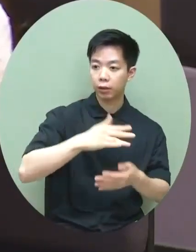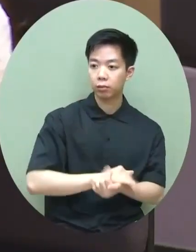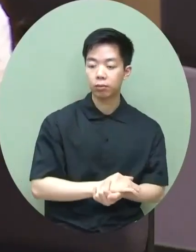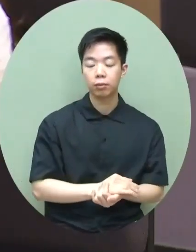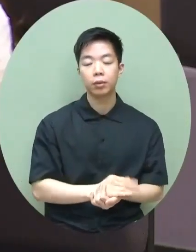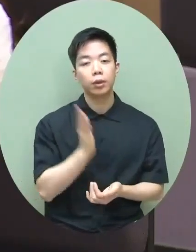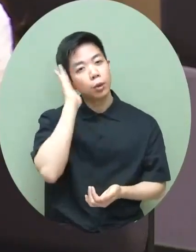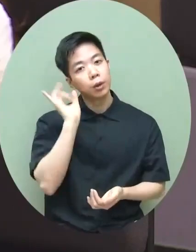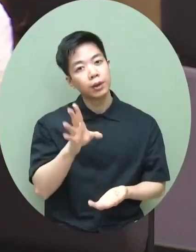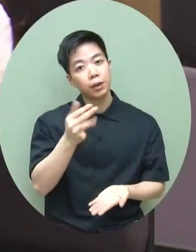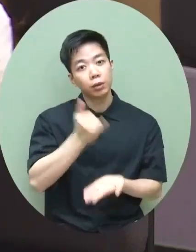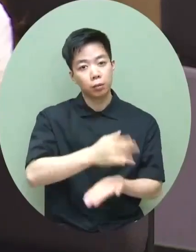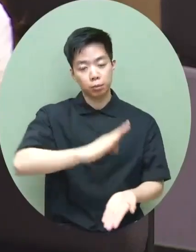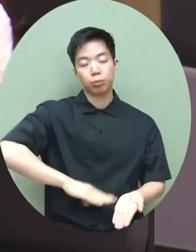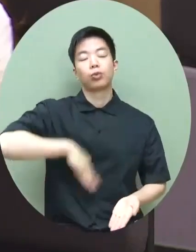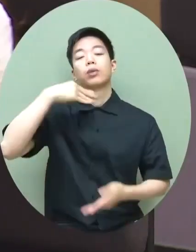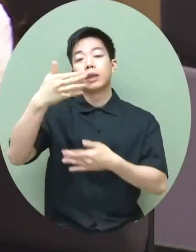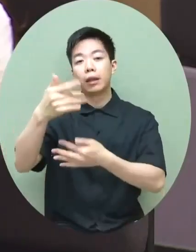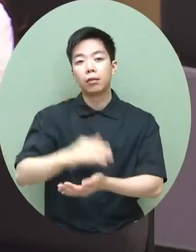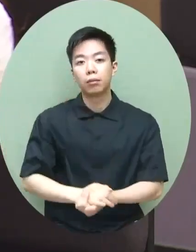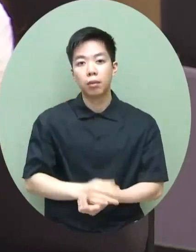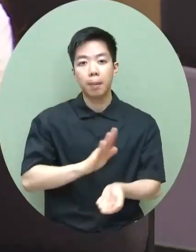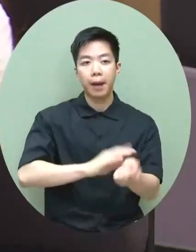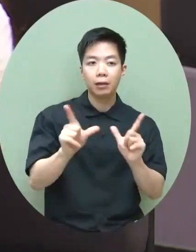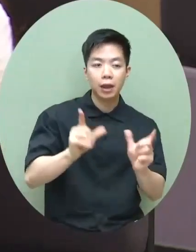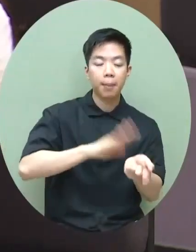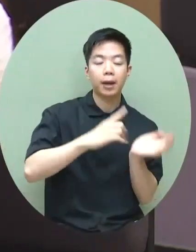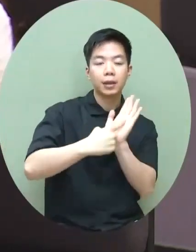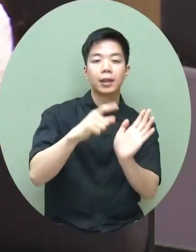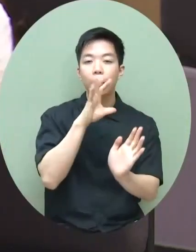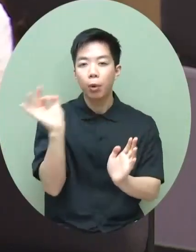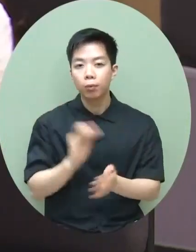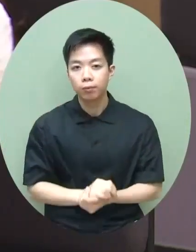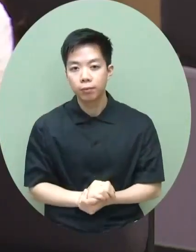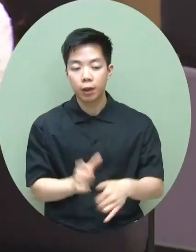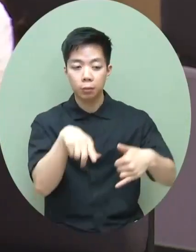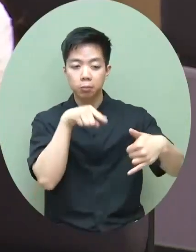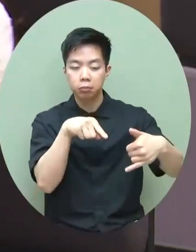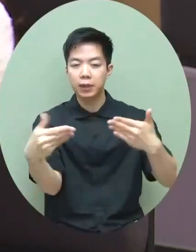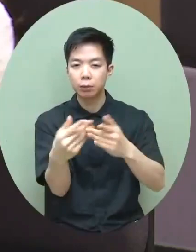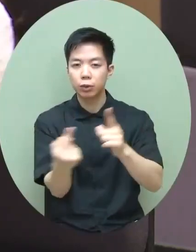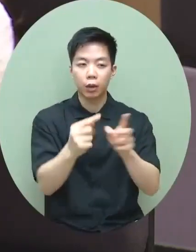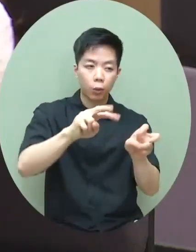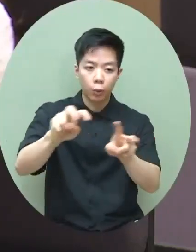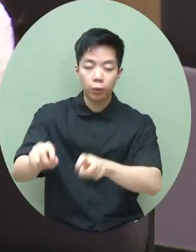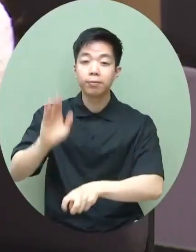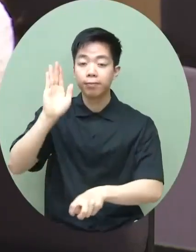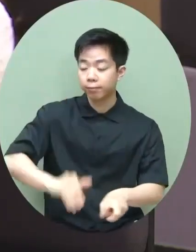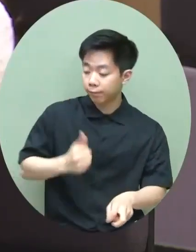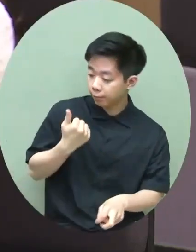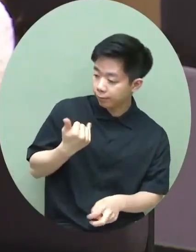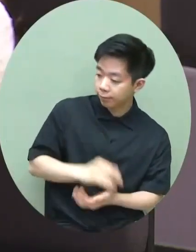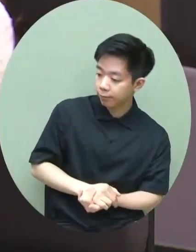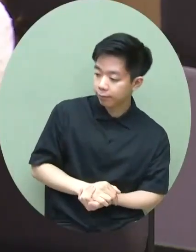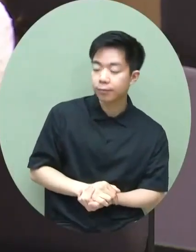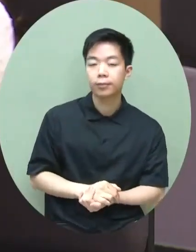衛生署都不會追回這一宗個案的 close contact 呢？ 同埋想問頭先提到有一間學校